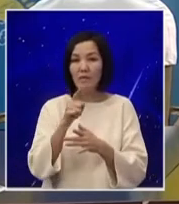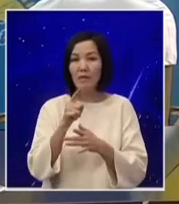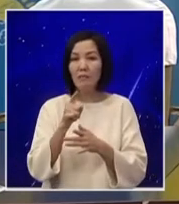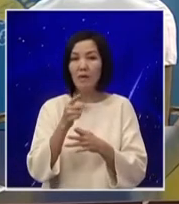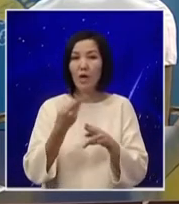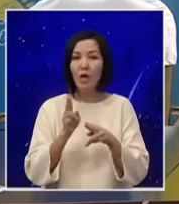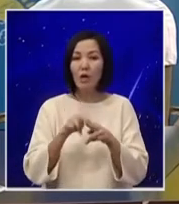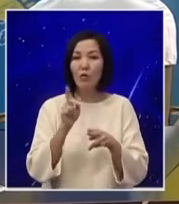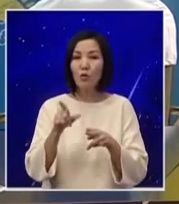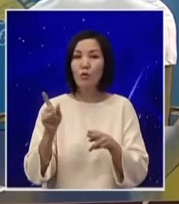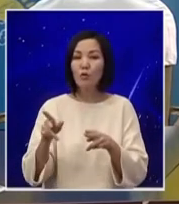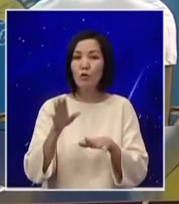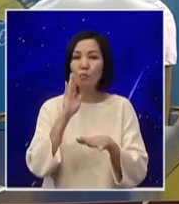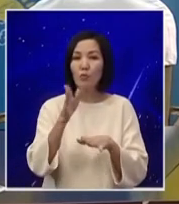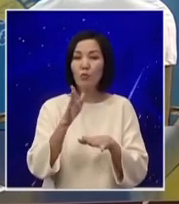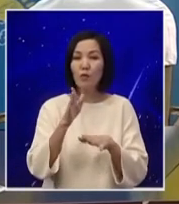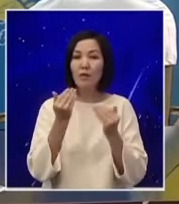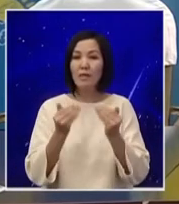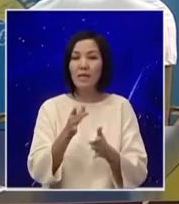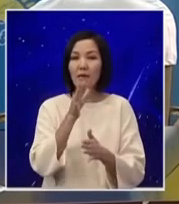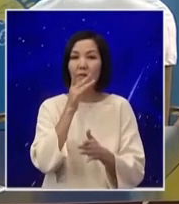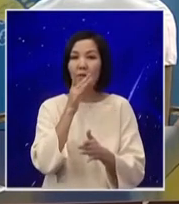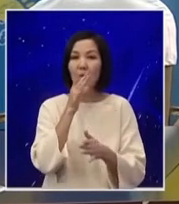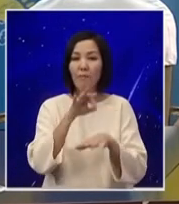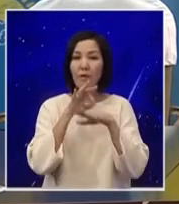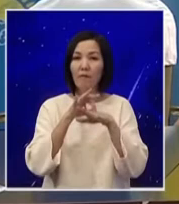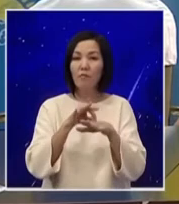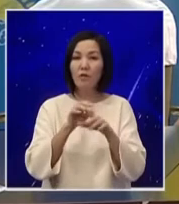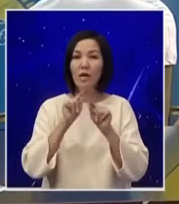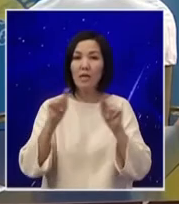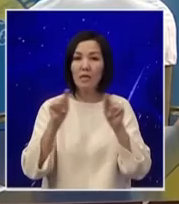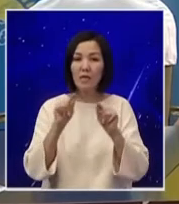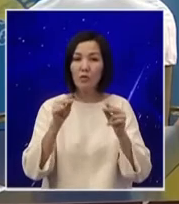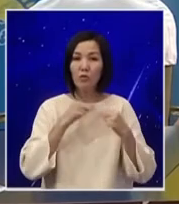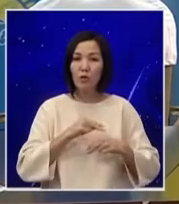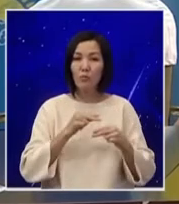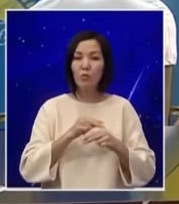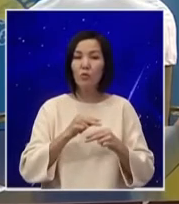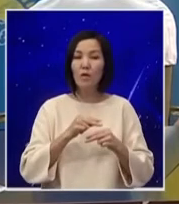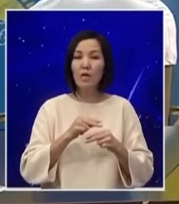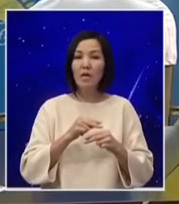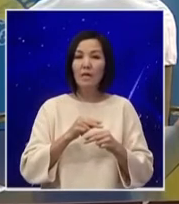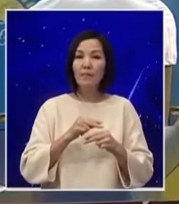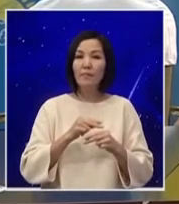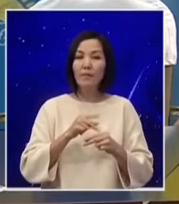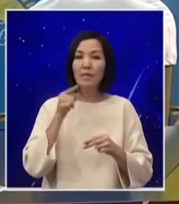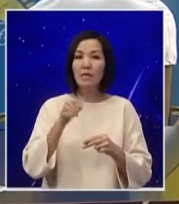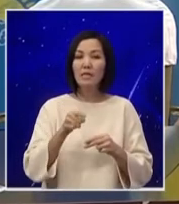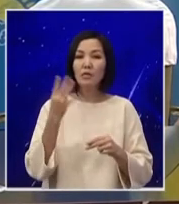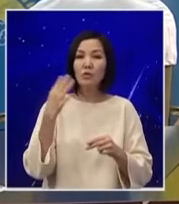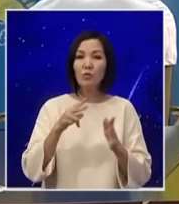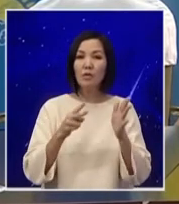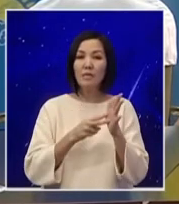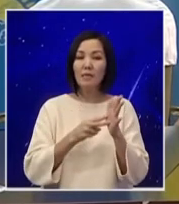которые будут данной время проводит они агитационную работу наши кандидаты из этих 1047